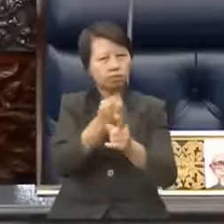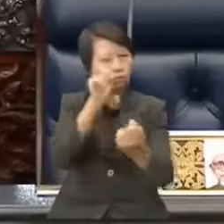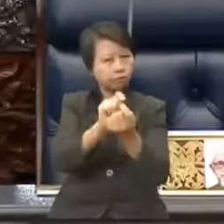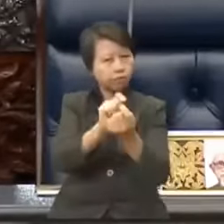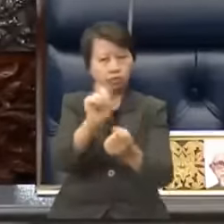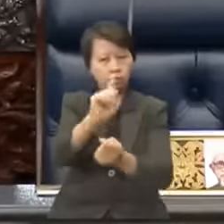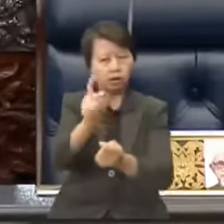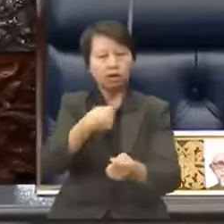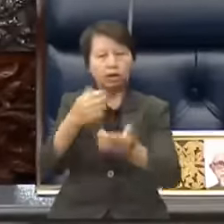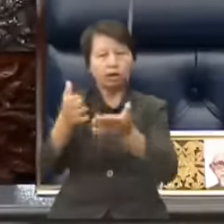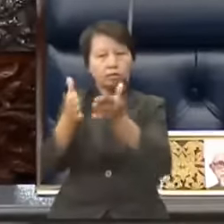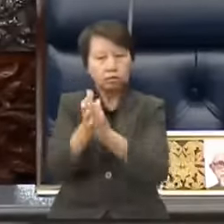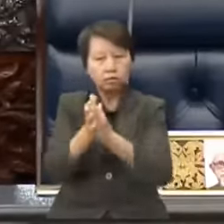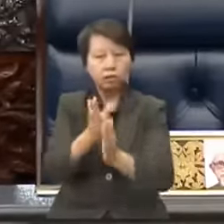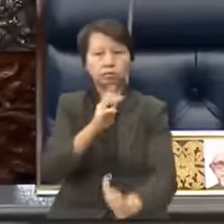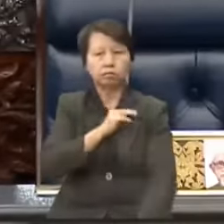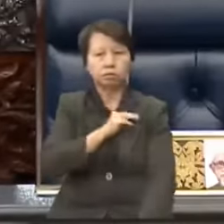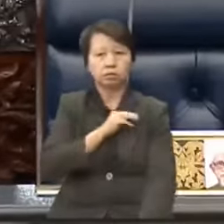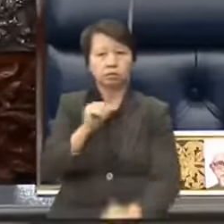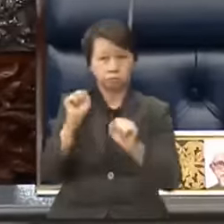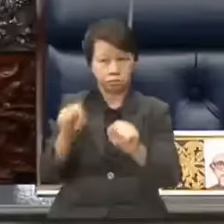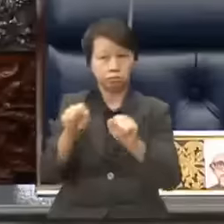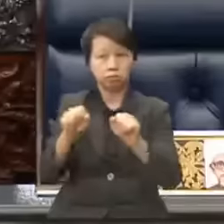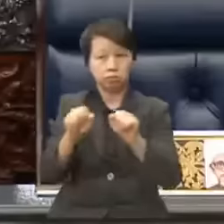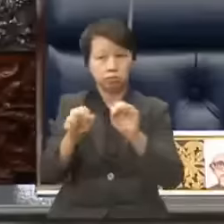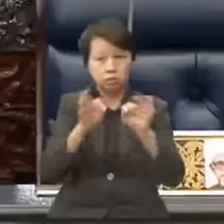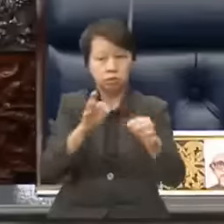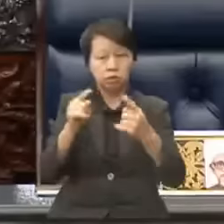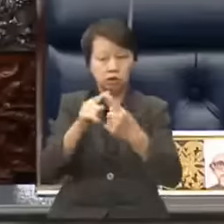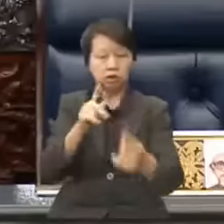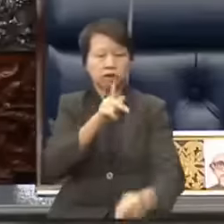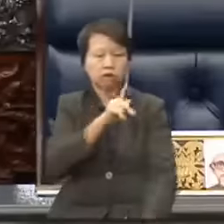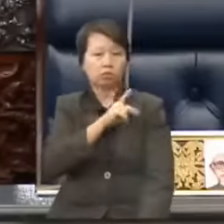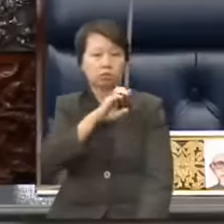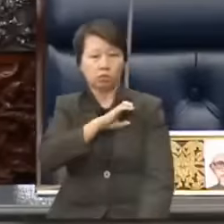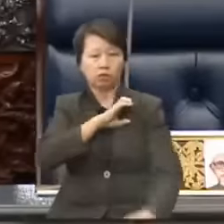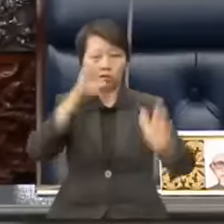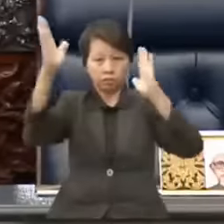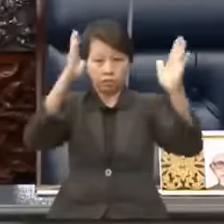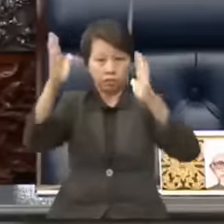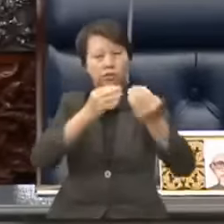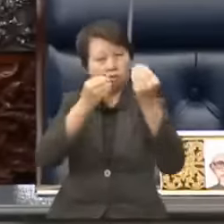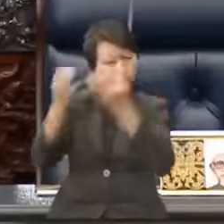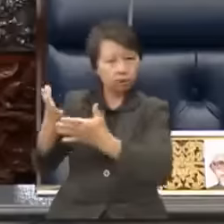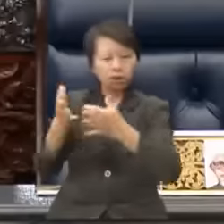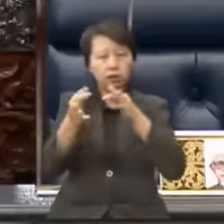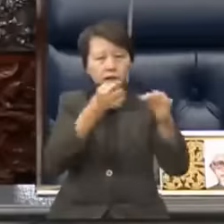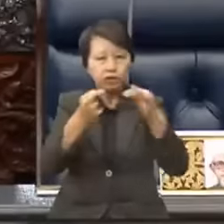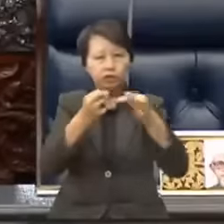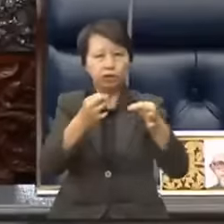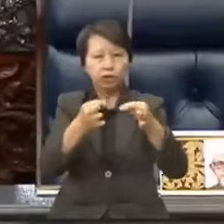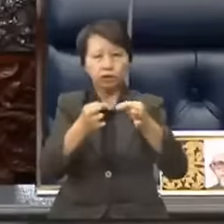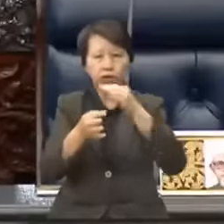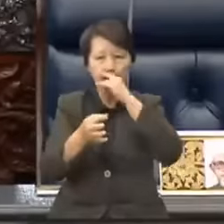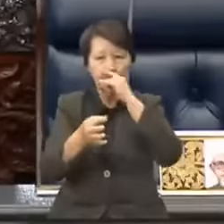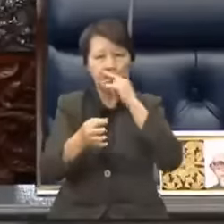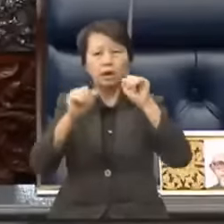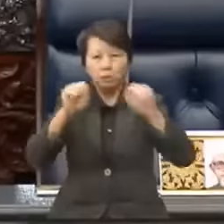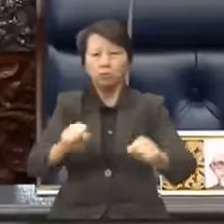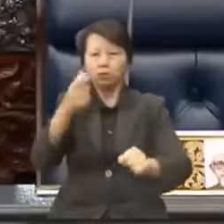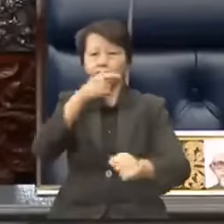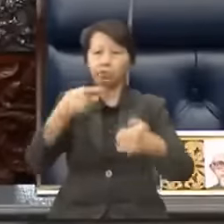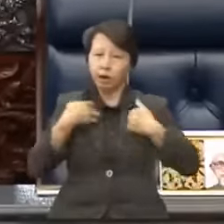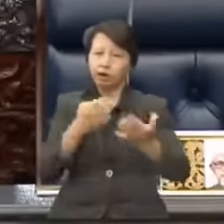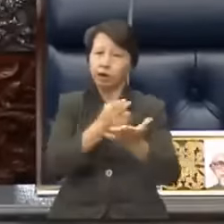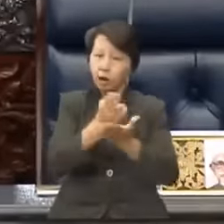sup yang berhormat menteri boleh tak beritahu P ketua polis negara Jelaskan boleh pasal kita ada hak